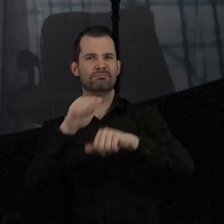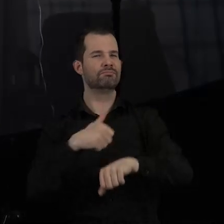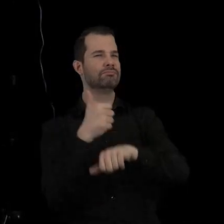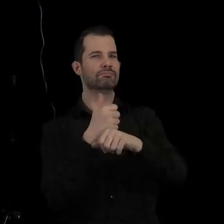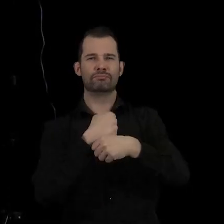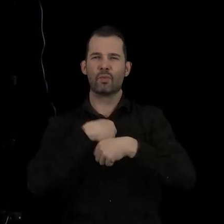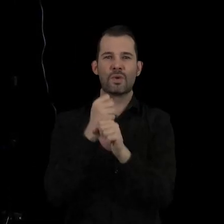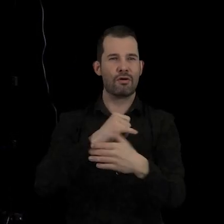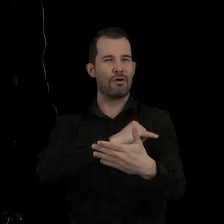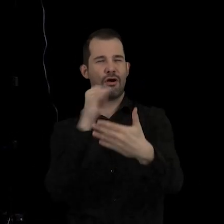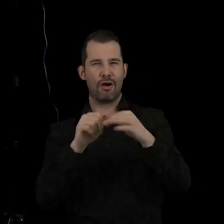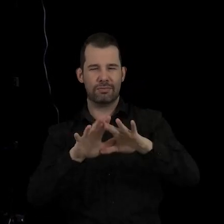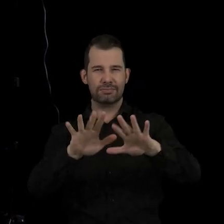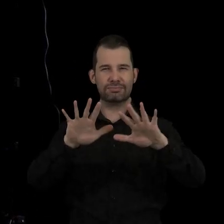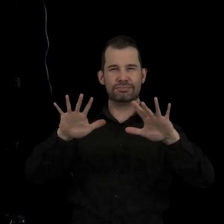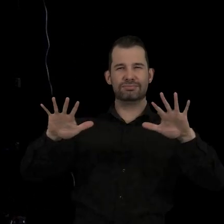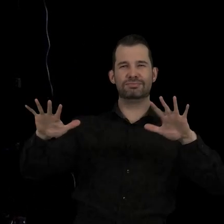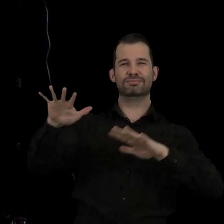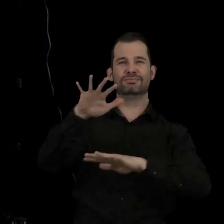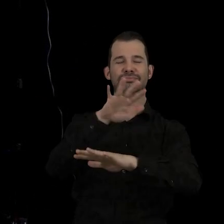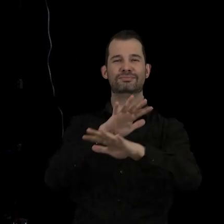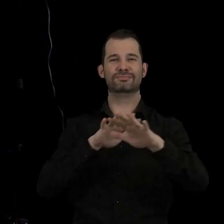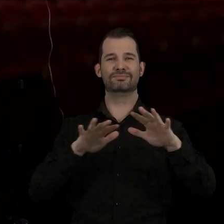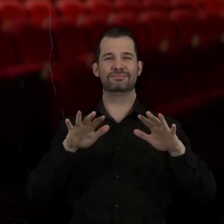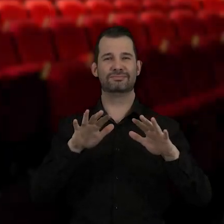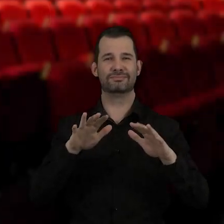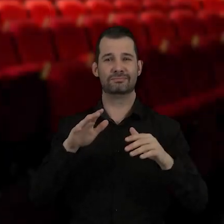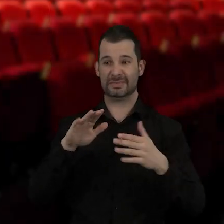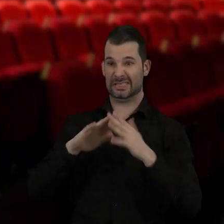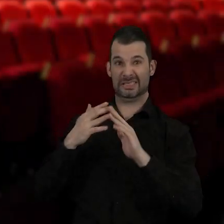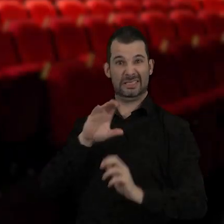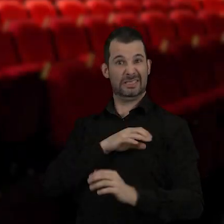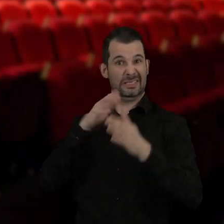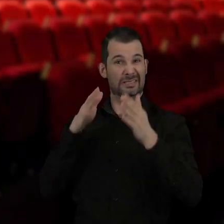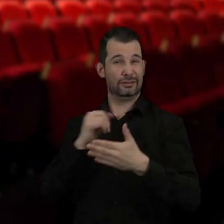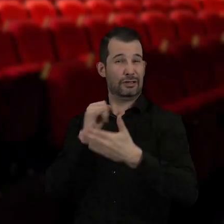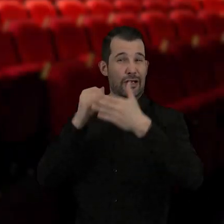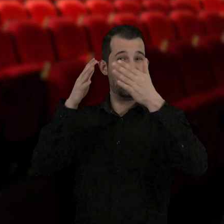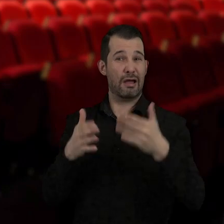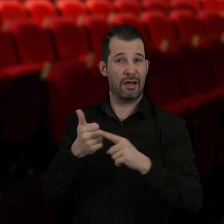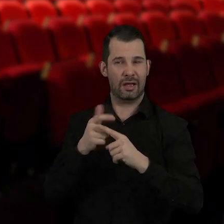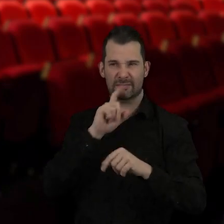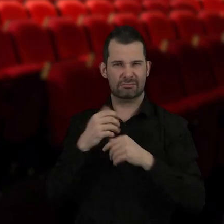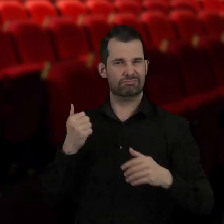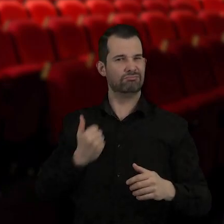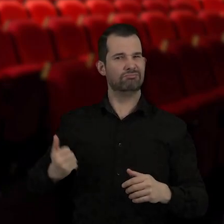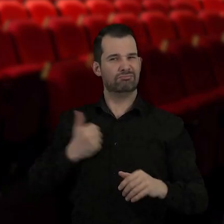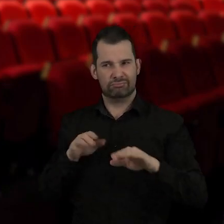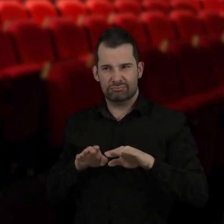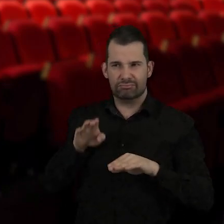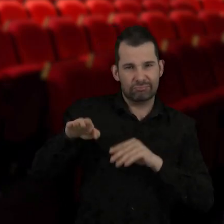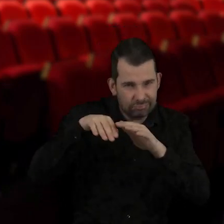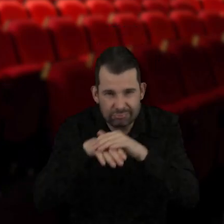move, dream, and create artworks. Des citoyennes et citoyens qui entrent dans la lumière pour